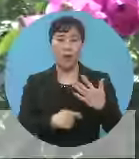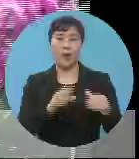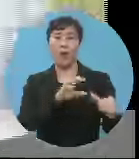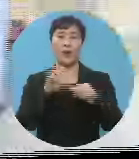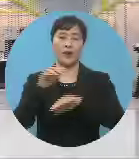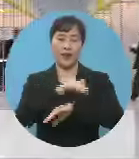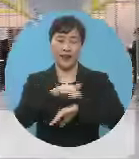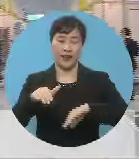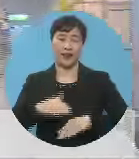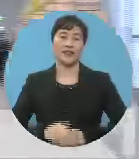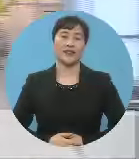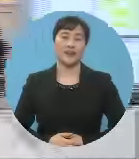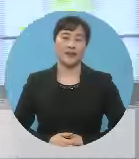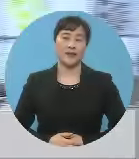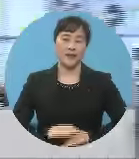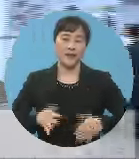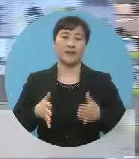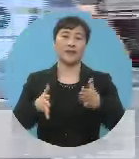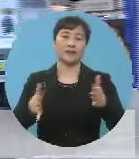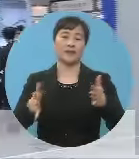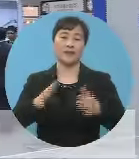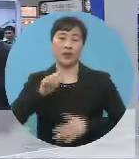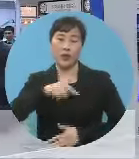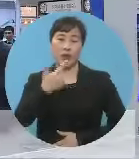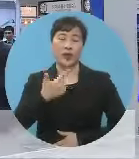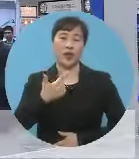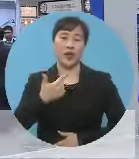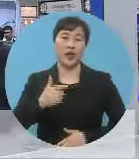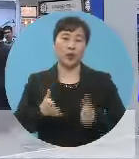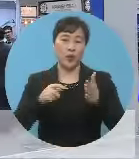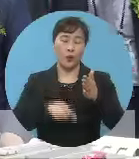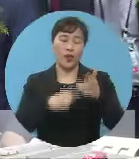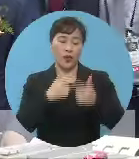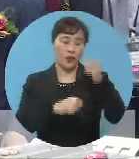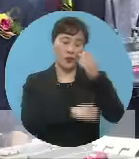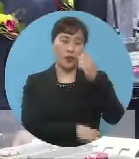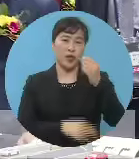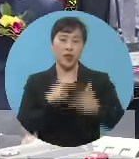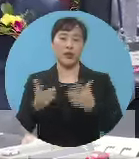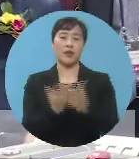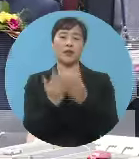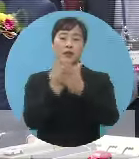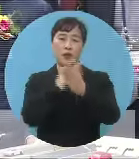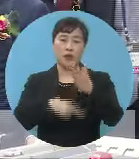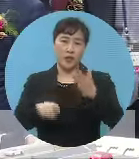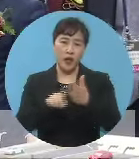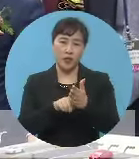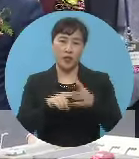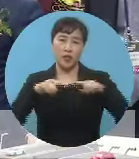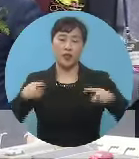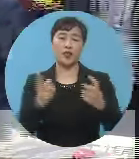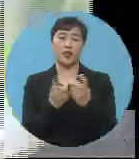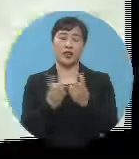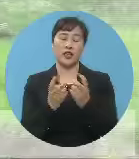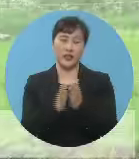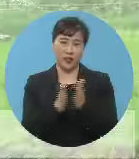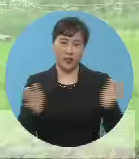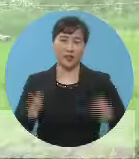했습니다. 전라남도는 600여 개의 도내 뿌리 기업 발전을 위해 뿌리 산업 육성 시책을 펼칩니다.